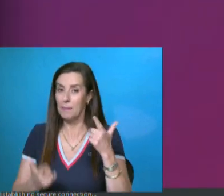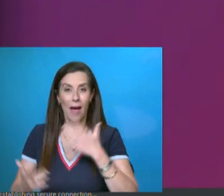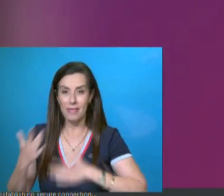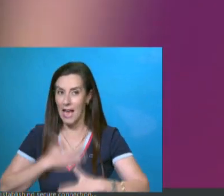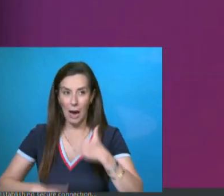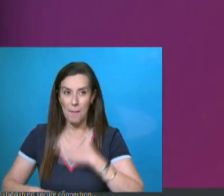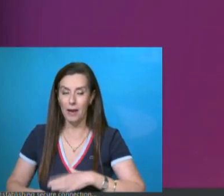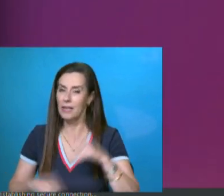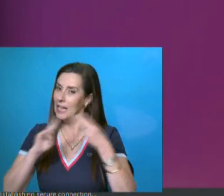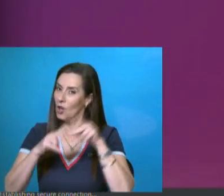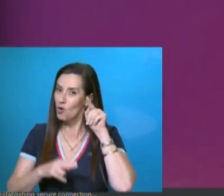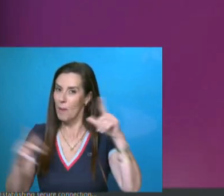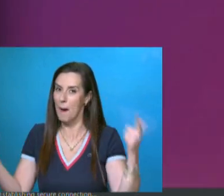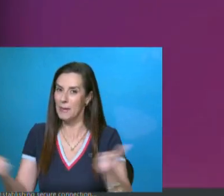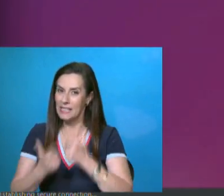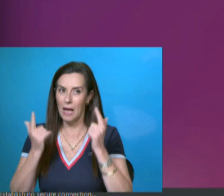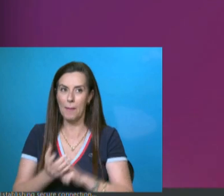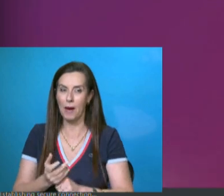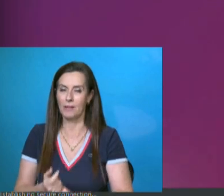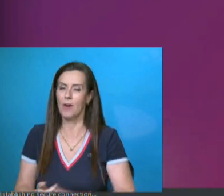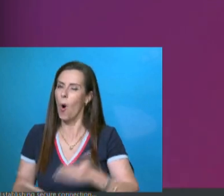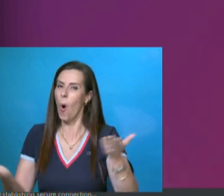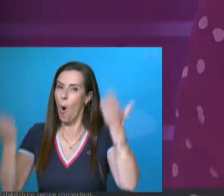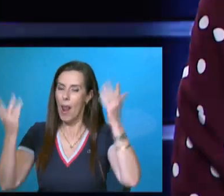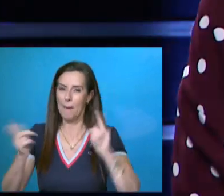you there. Ole, Mexico.